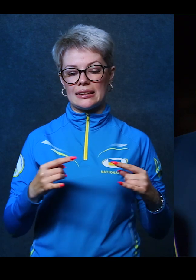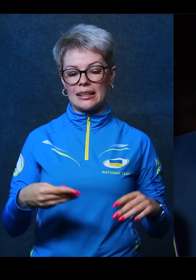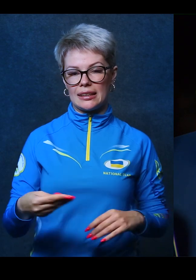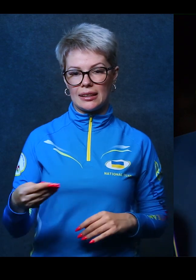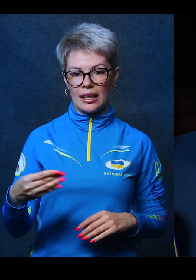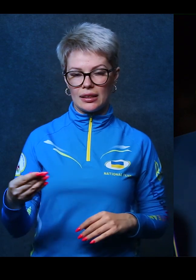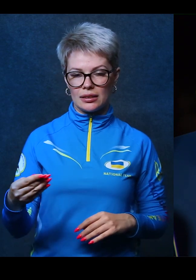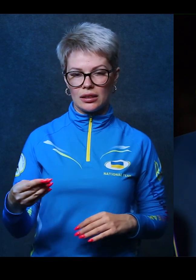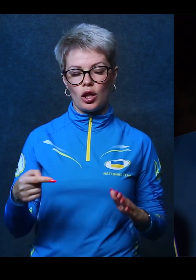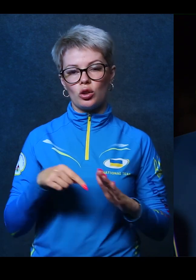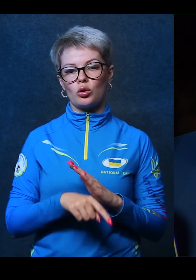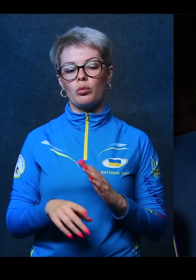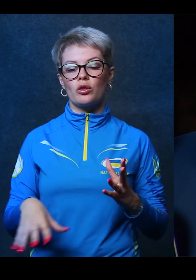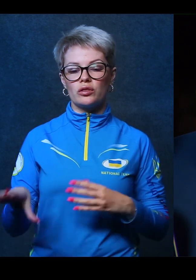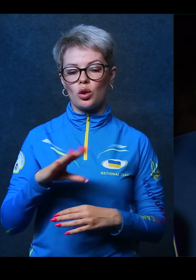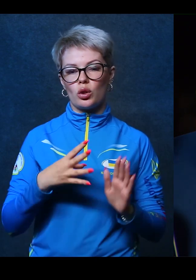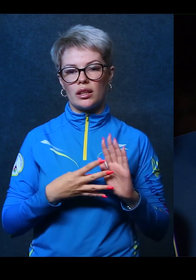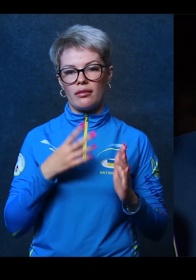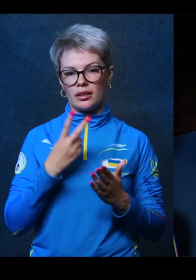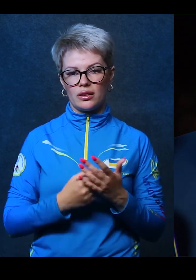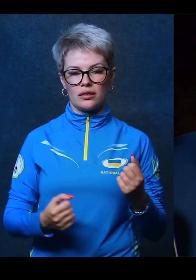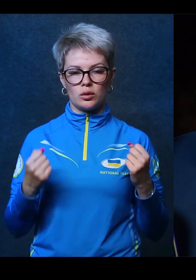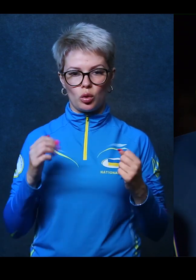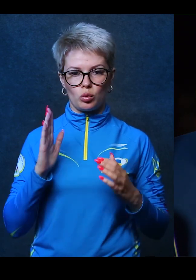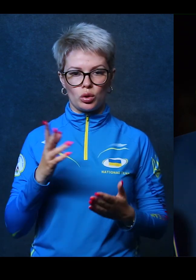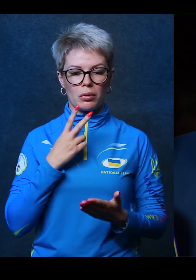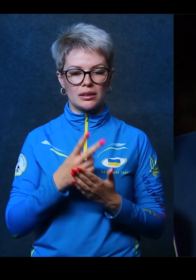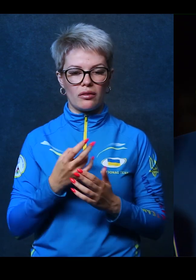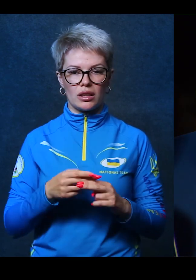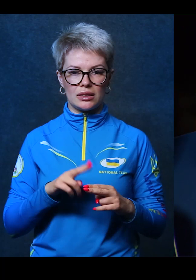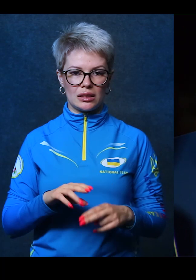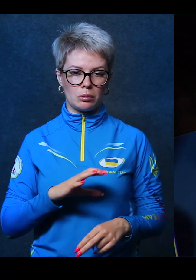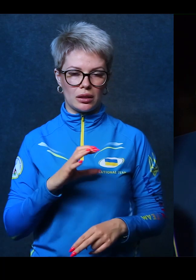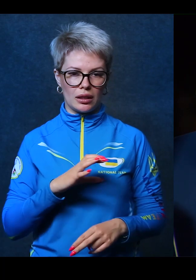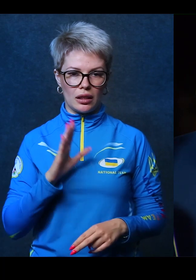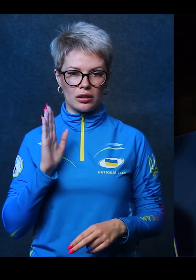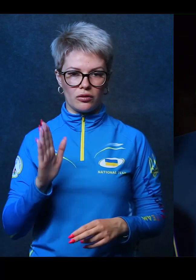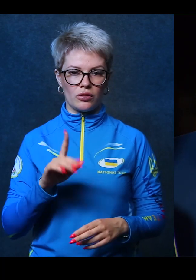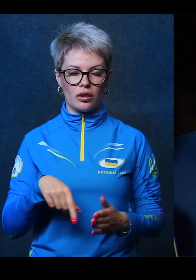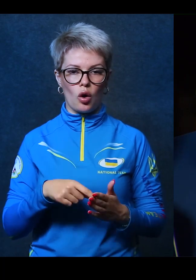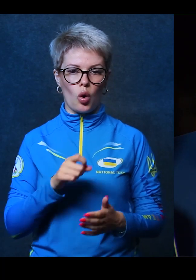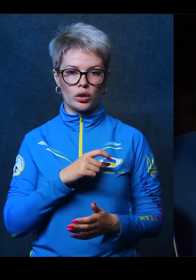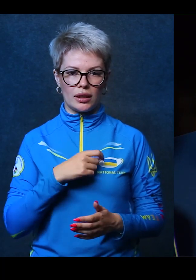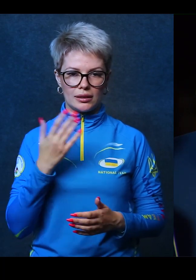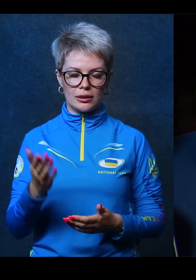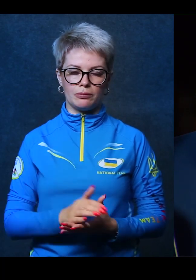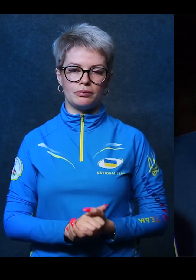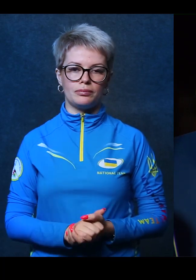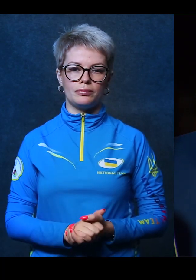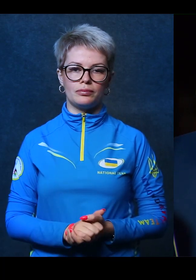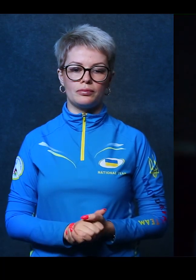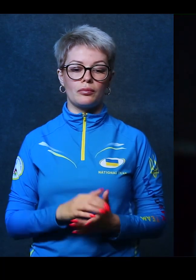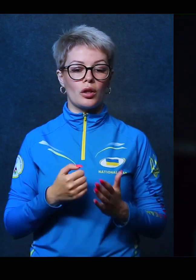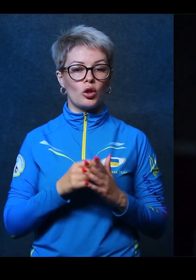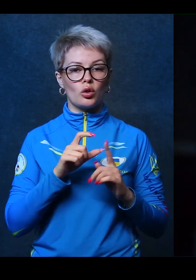настільний теніс. Тобто всього 9 видів спорту будуть представлені на цій спартакіаді в Одесі, в місті Одеса.